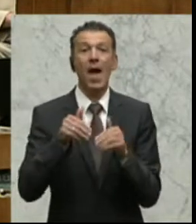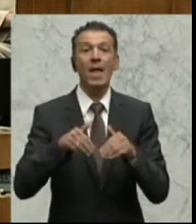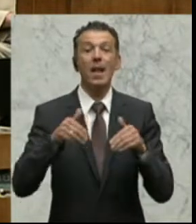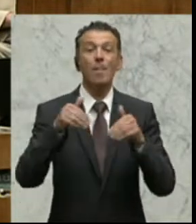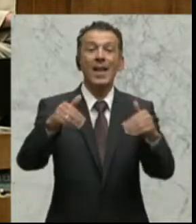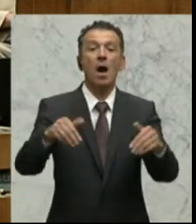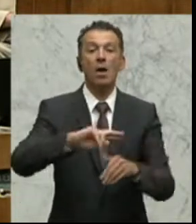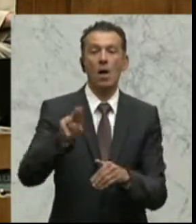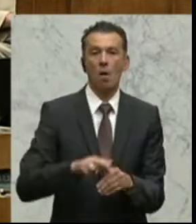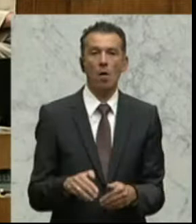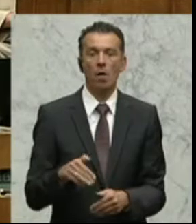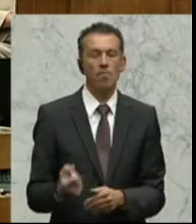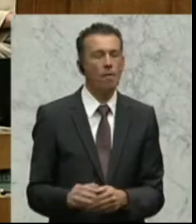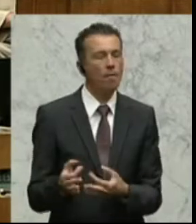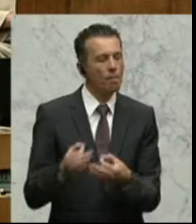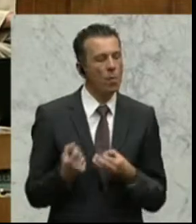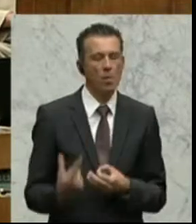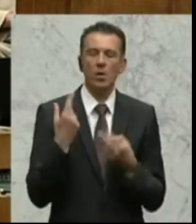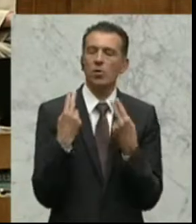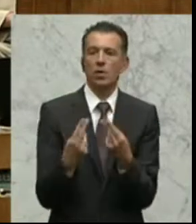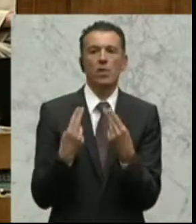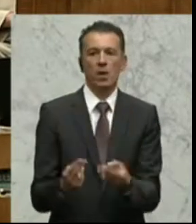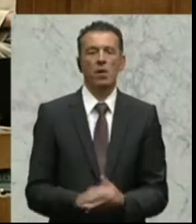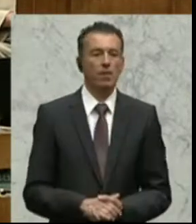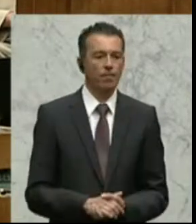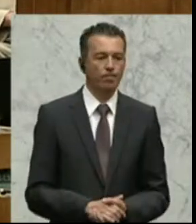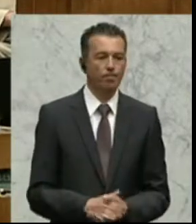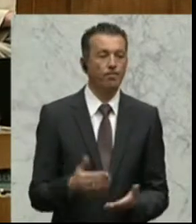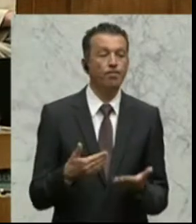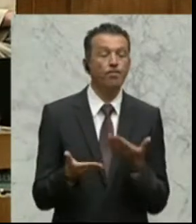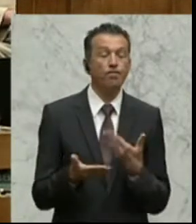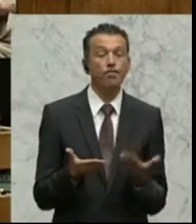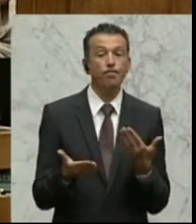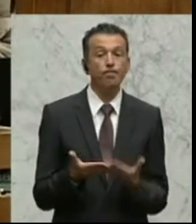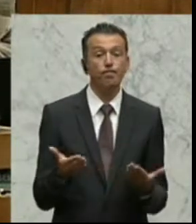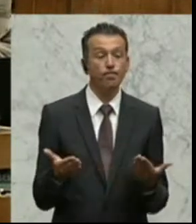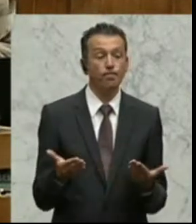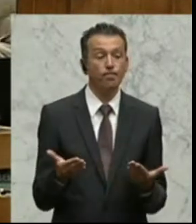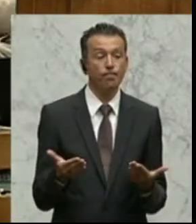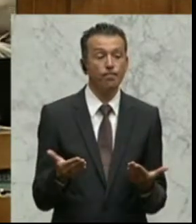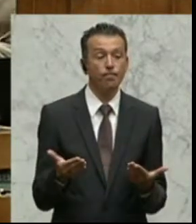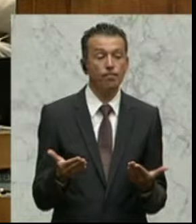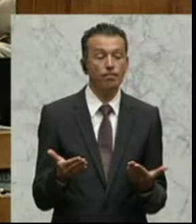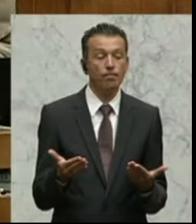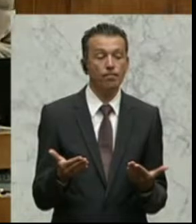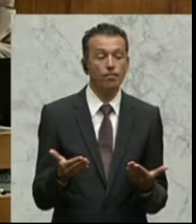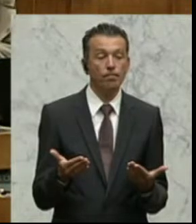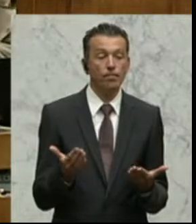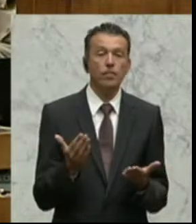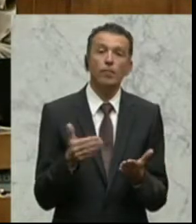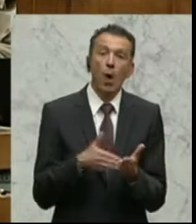ist mir besonders wichtig. Was wir aber natürlich Was wir aber natürlich schon brauchen, das